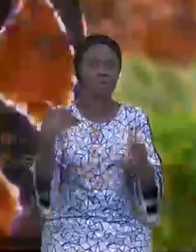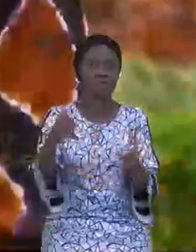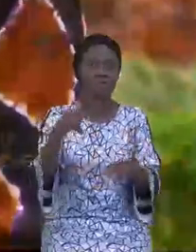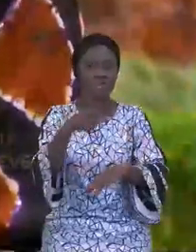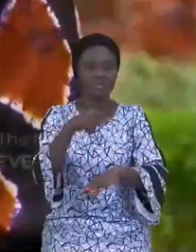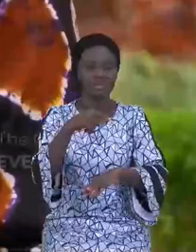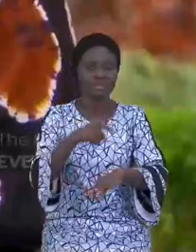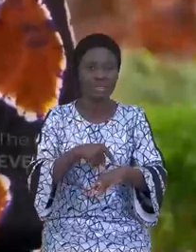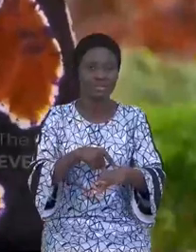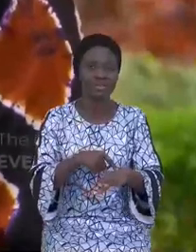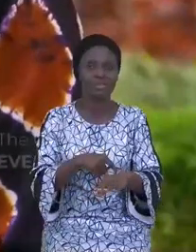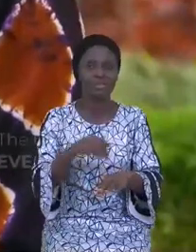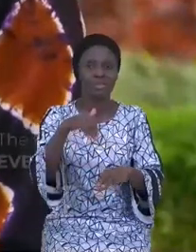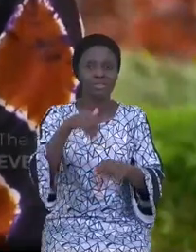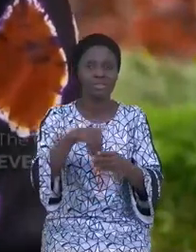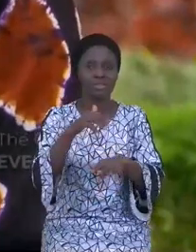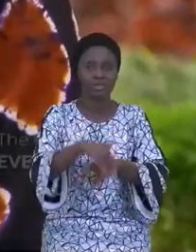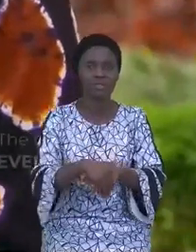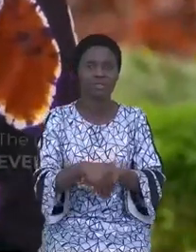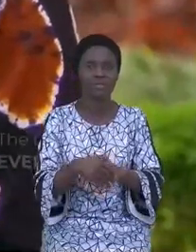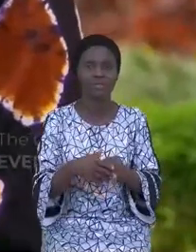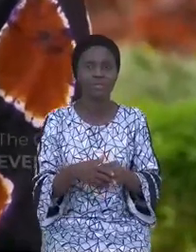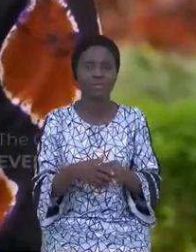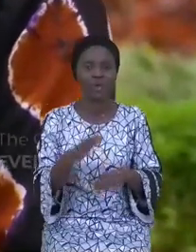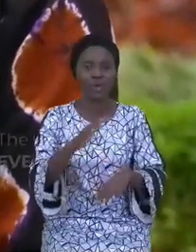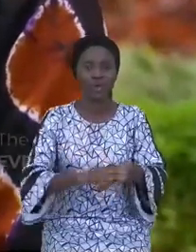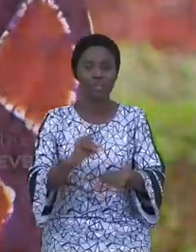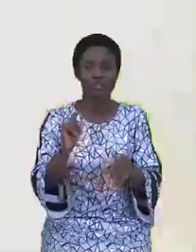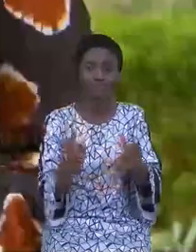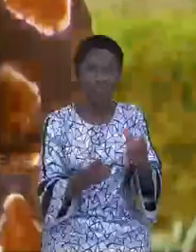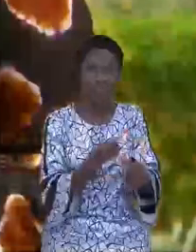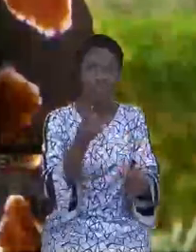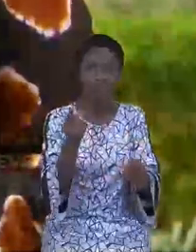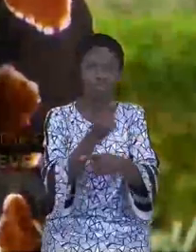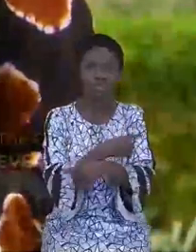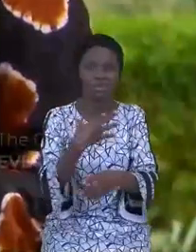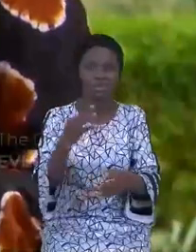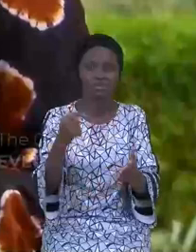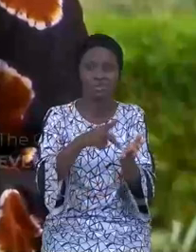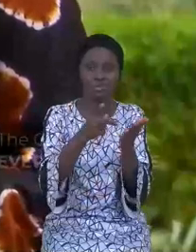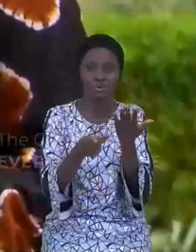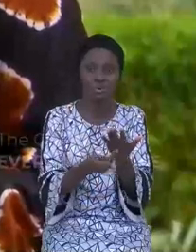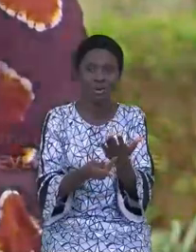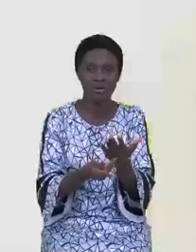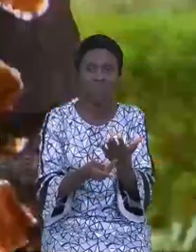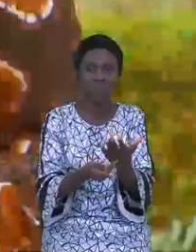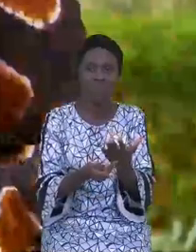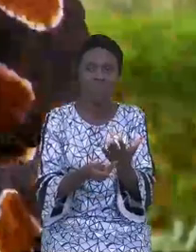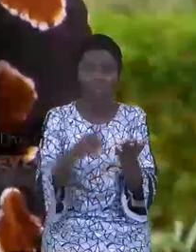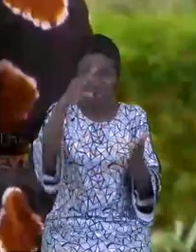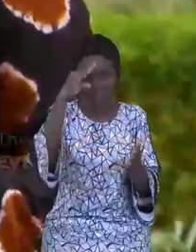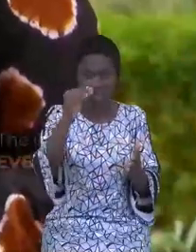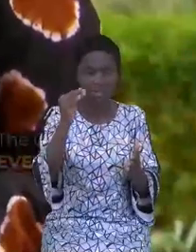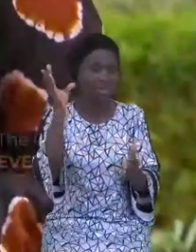J'allais uriner 10, 13, 14 fois. Le premier jour de la croisade, j'ai écouté